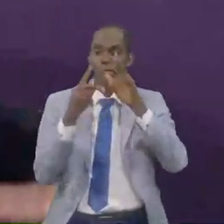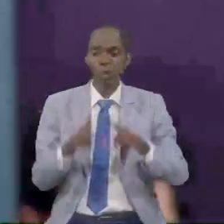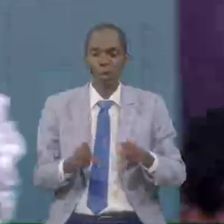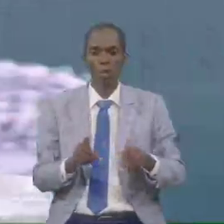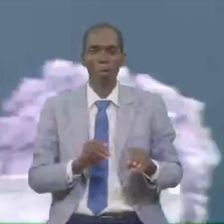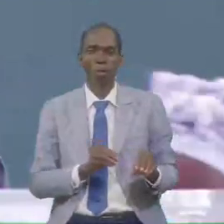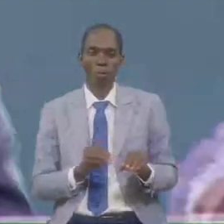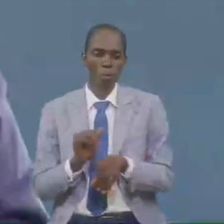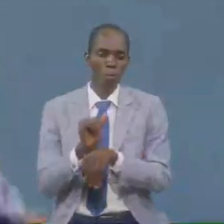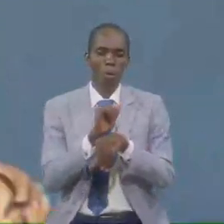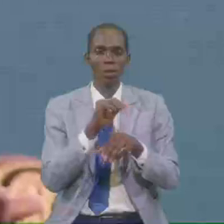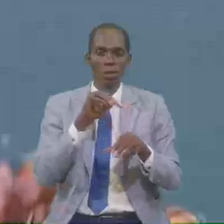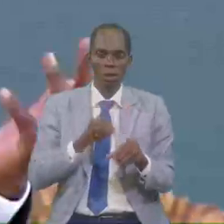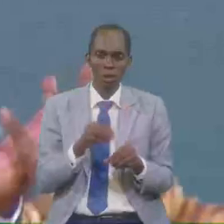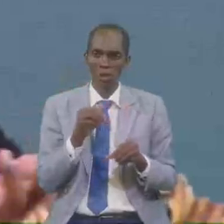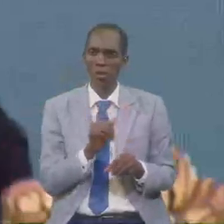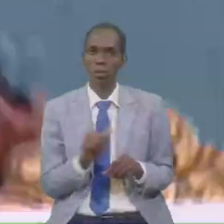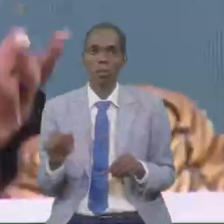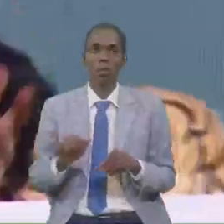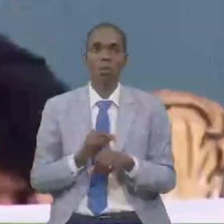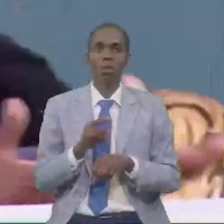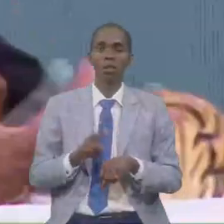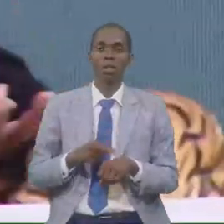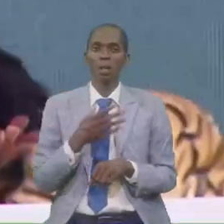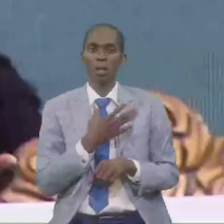Le héros opère dans une nation.